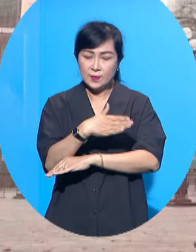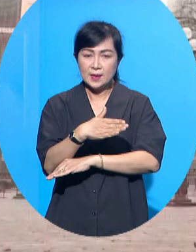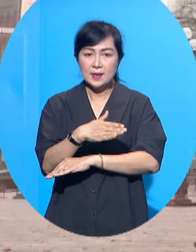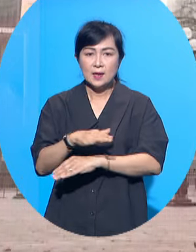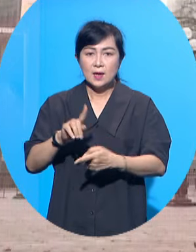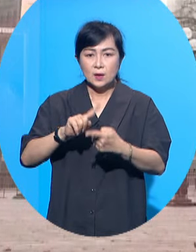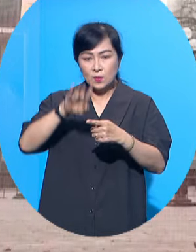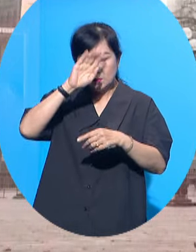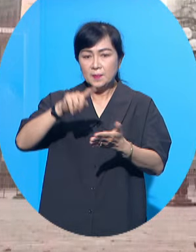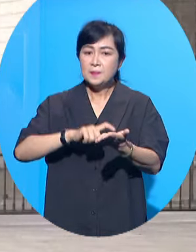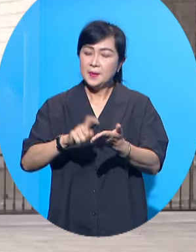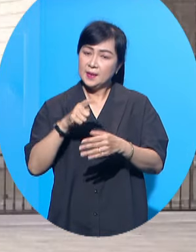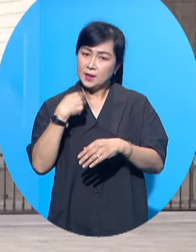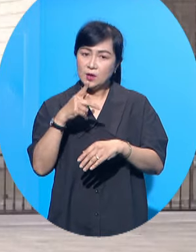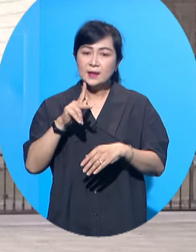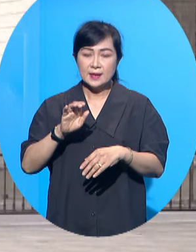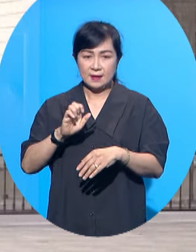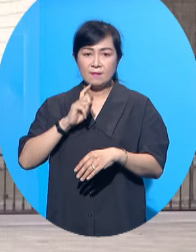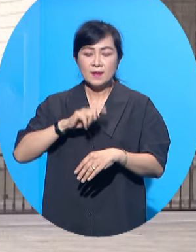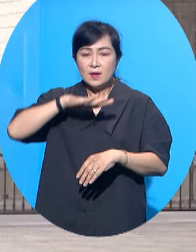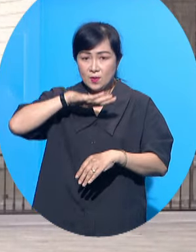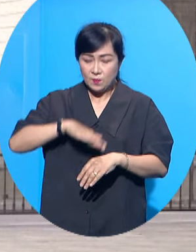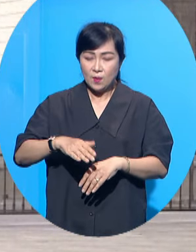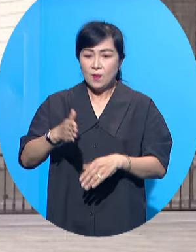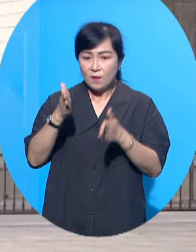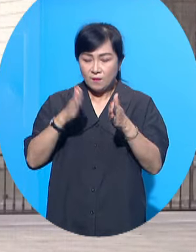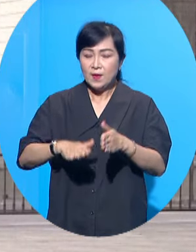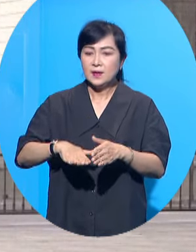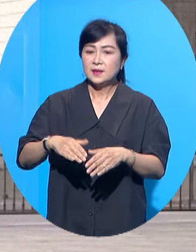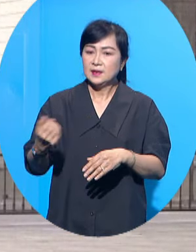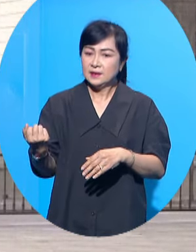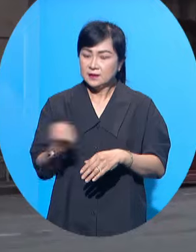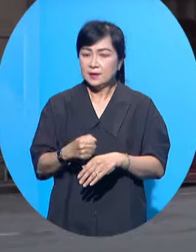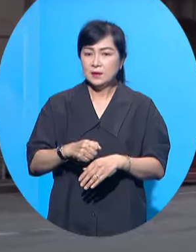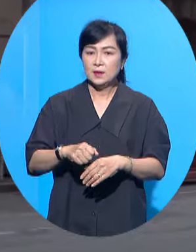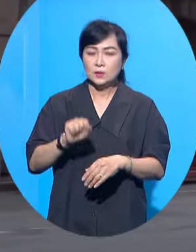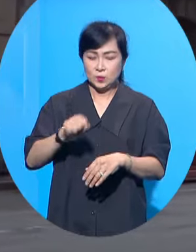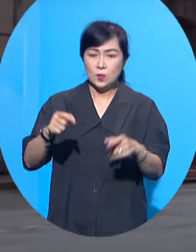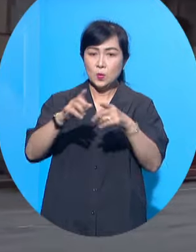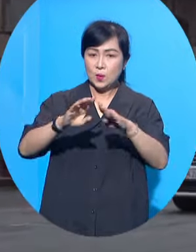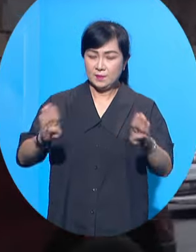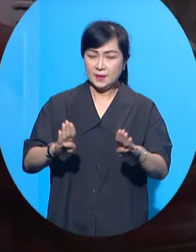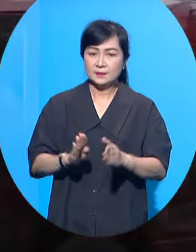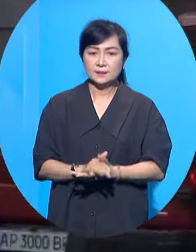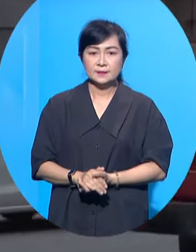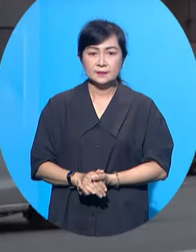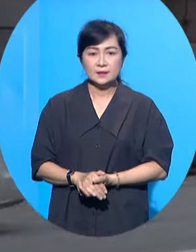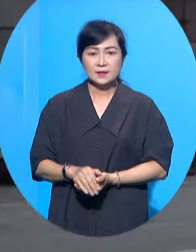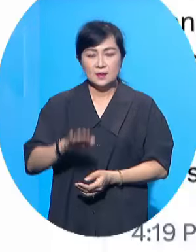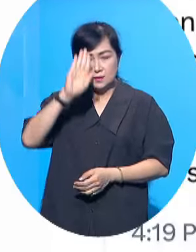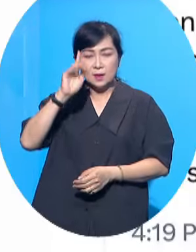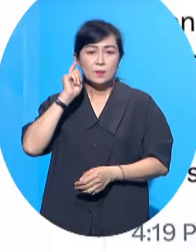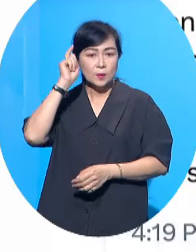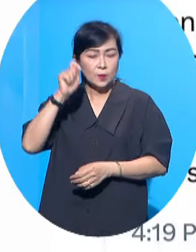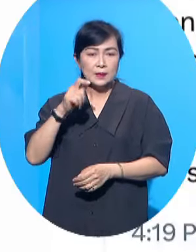cựu tổng thống Mỹ này cho rằng KF phải nhượng bộ một phần lãnh thổ để đạt được thỏa thuận hòa bình về phần mình tổng thống Ukraina